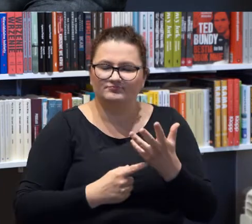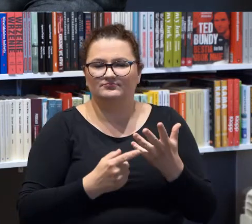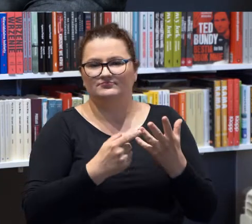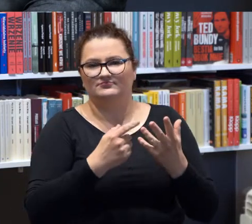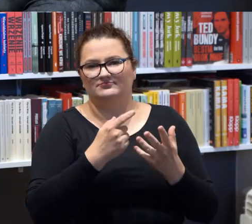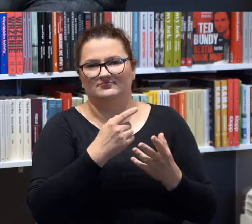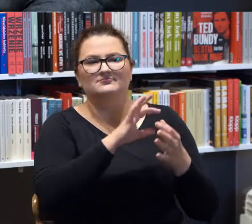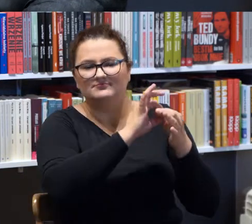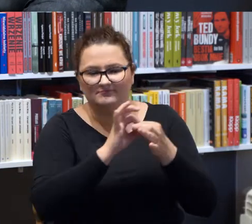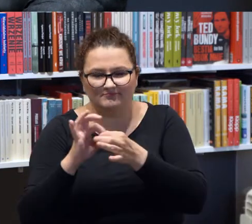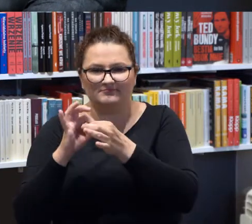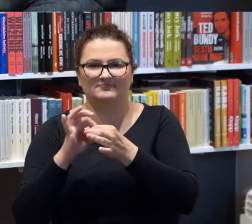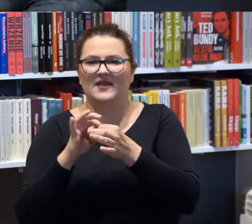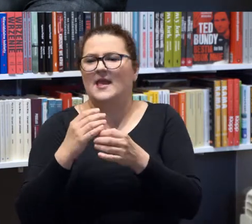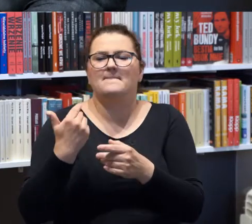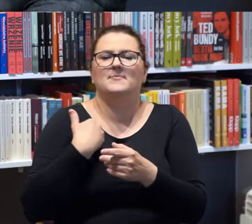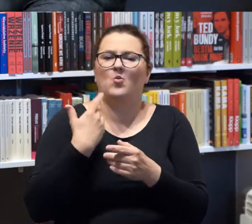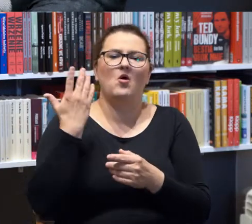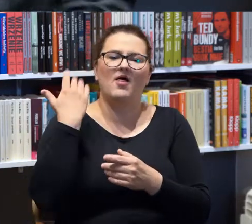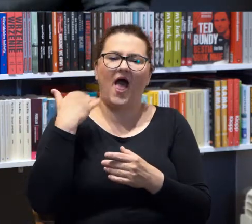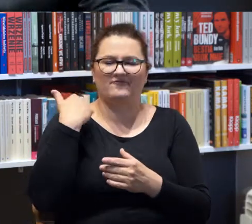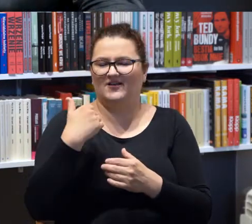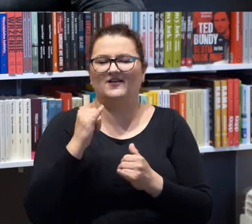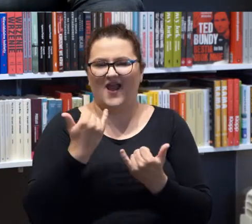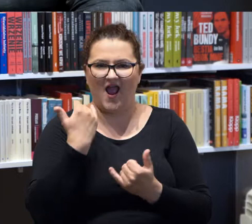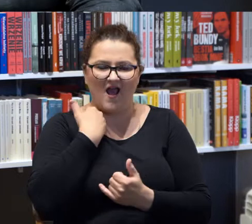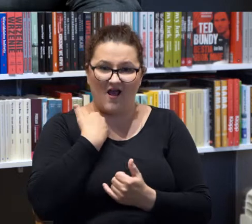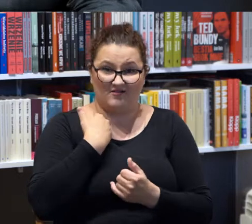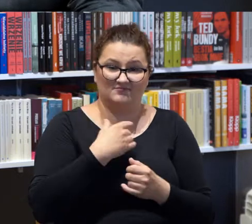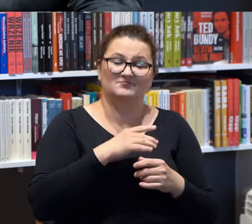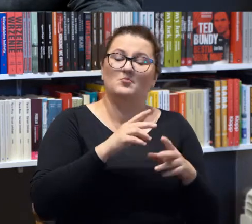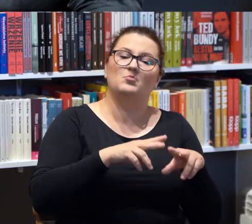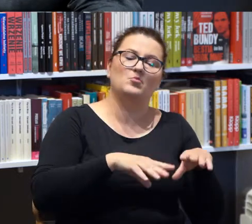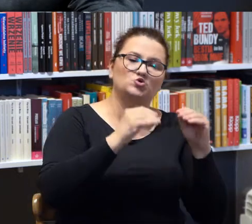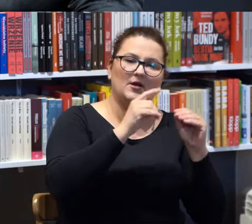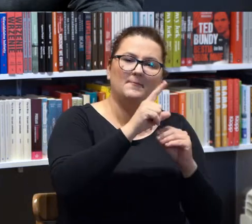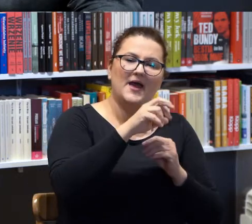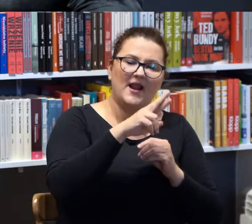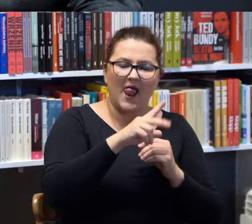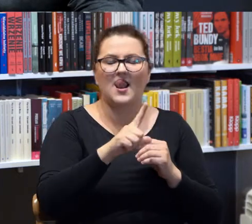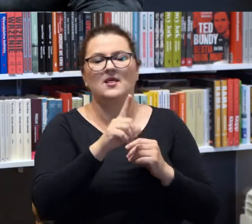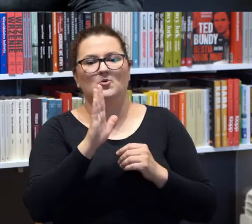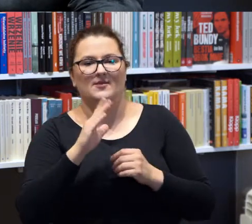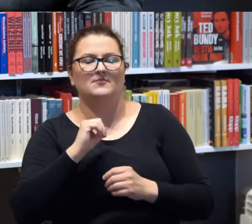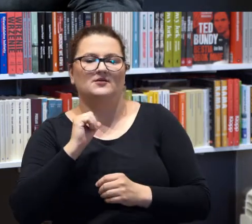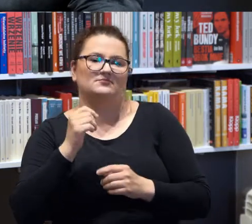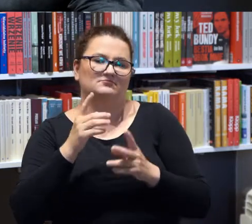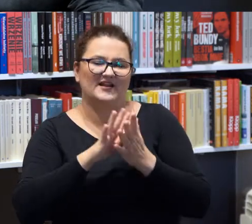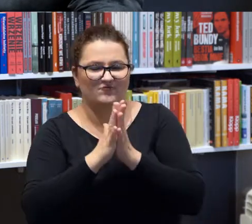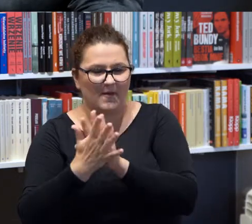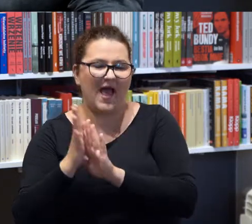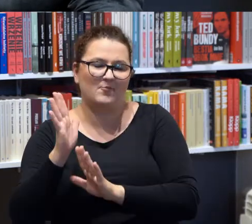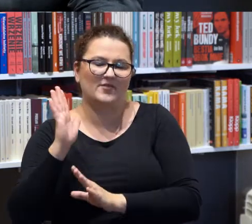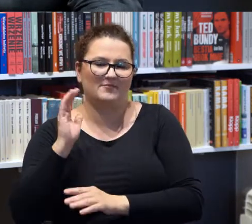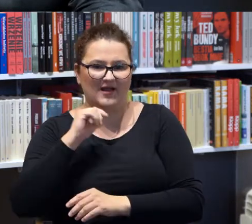piło, kiedy on zaczynał? Powiedziałam, że to był PRL, transformacja, a potem rozbuchany kapitalizm. Czy to jego picie się zmieniało? To mnie bardzo